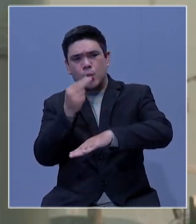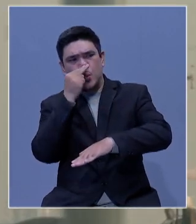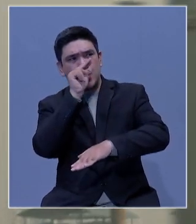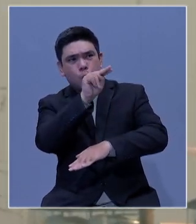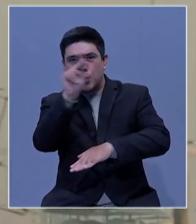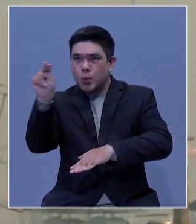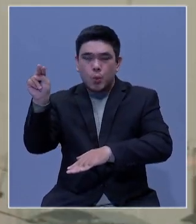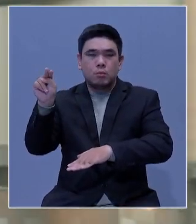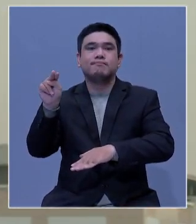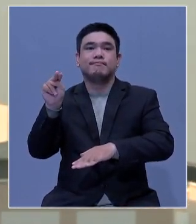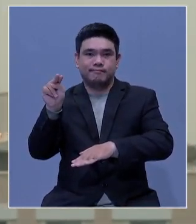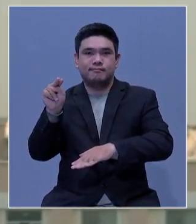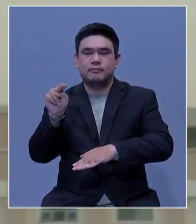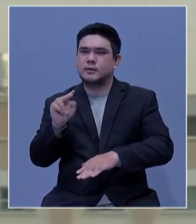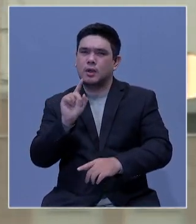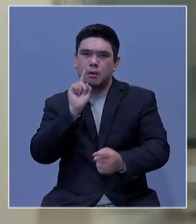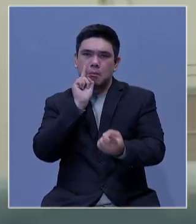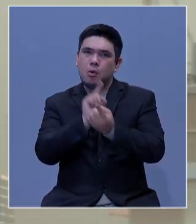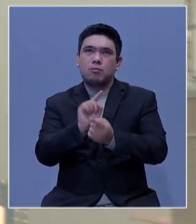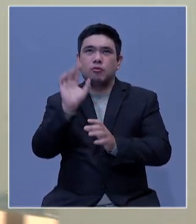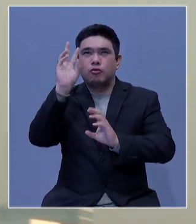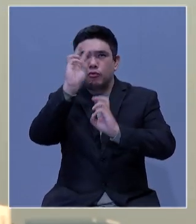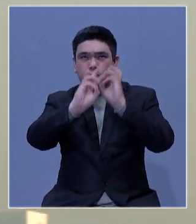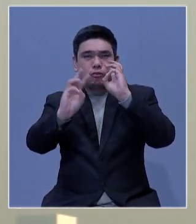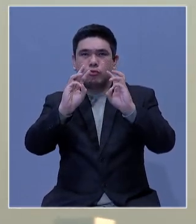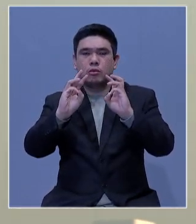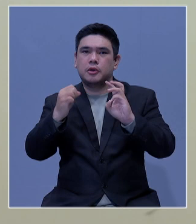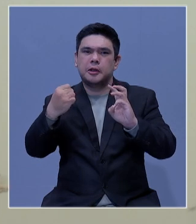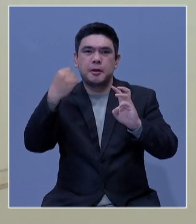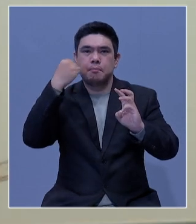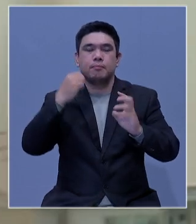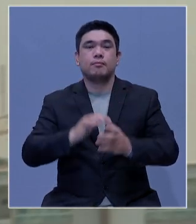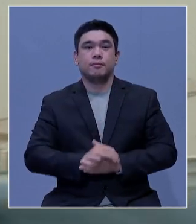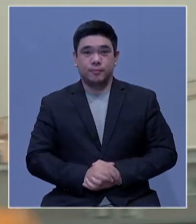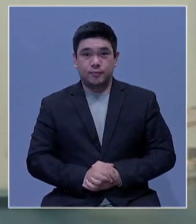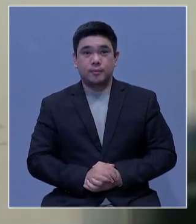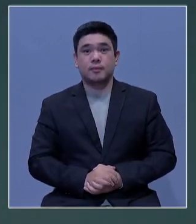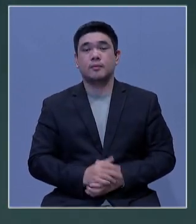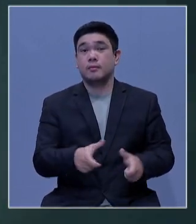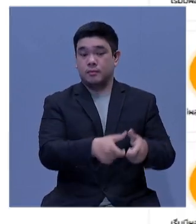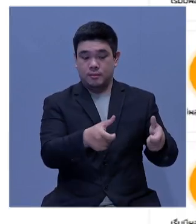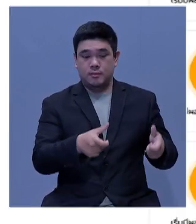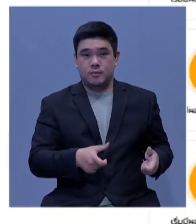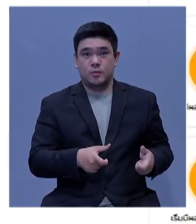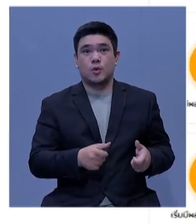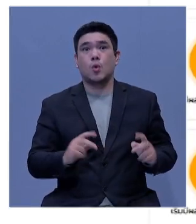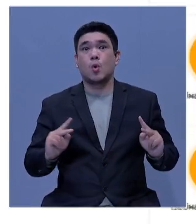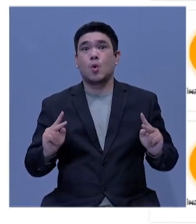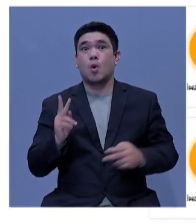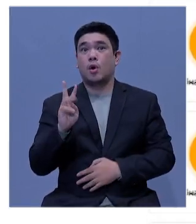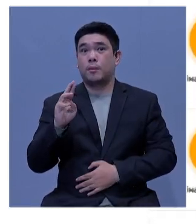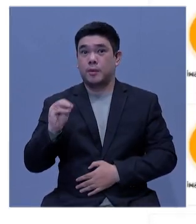พื้นถนนธรรมดาเนี่ยก็เห็นหมดว่าท้องฟ้าเต็มไปด้วยฝุ่นนะคะทีนี้ถ้าไปดูรายงานสภาพอากาศของกรมควบคุมวพิตา